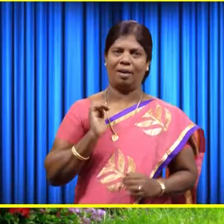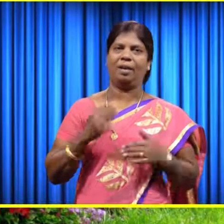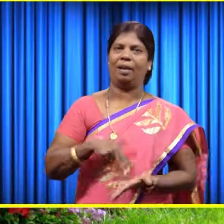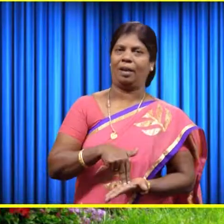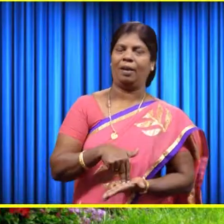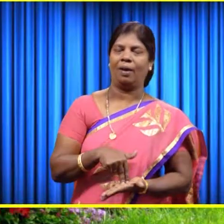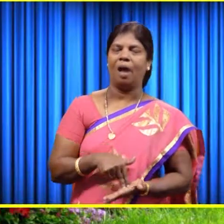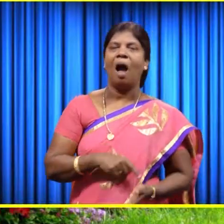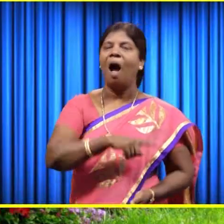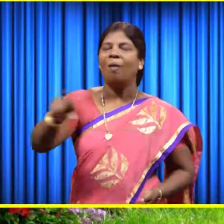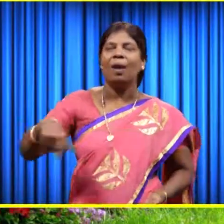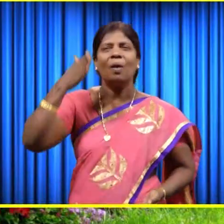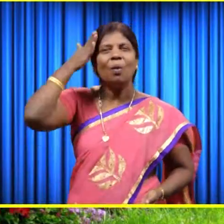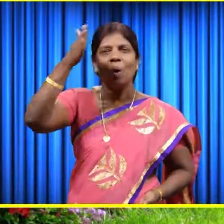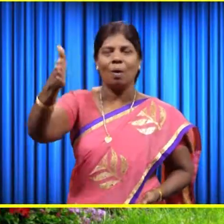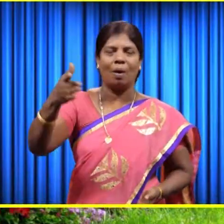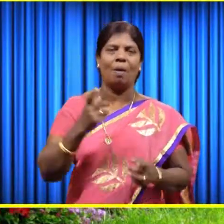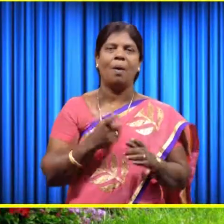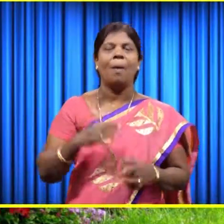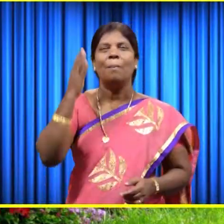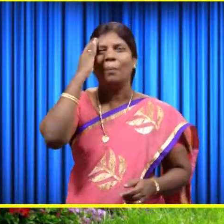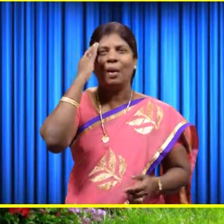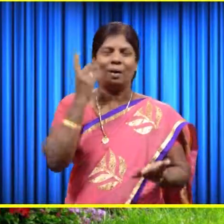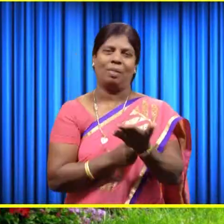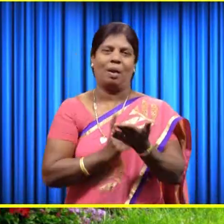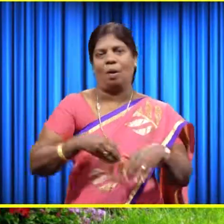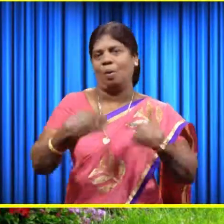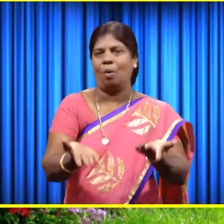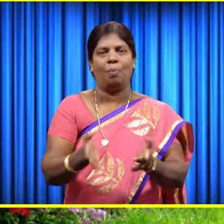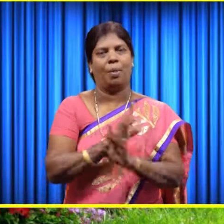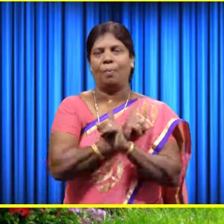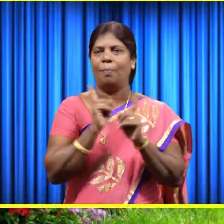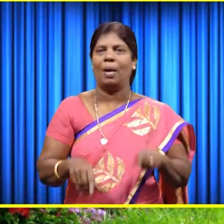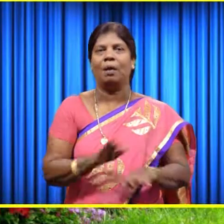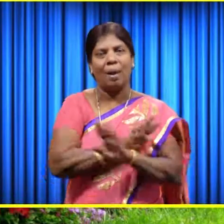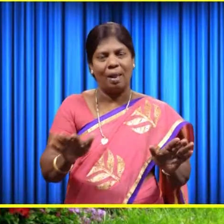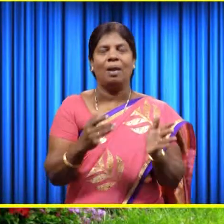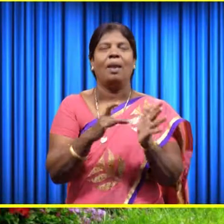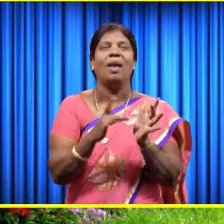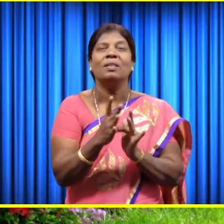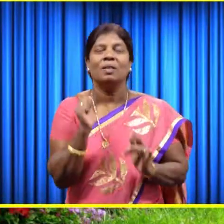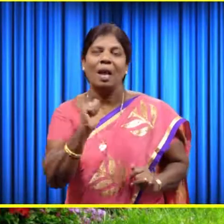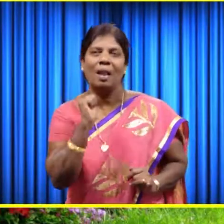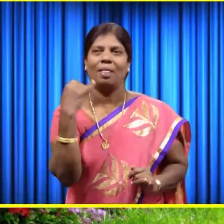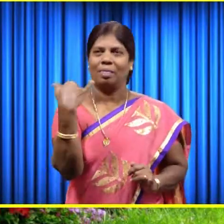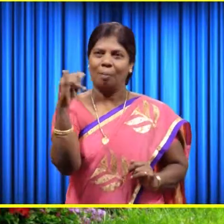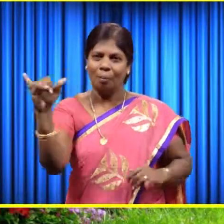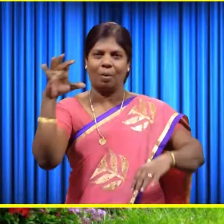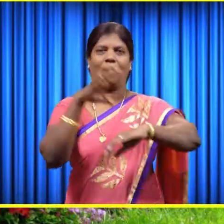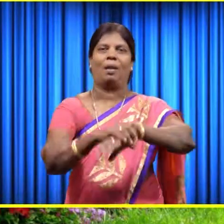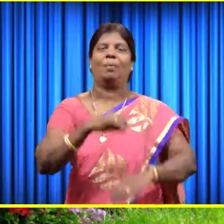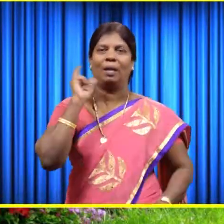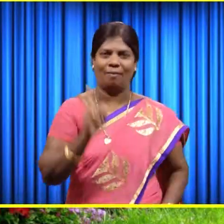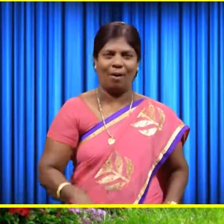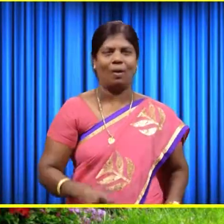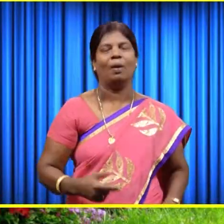ஒருவேளை அவர்களுடைய நோக்கம் அந்த பெண்ணை தண்டிப்பது மாத்திரமல்ல, இயேசுவையும் குற்றம் காண வேண்டும் என்பது